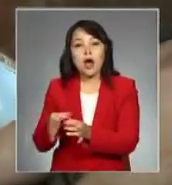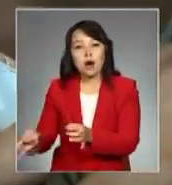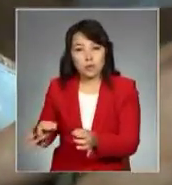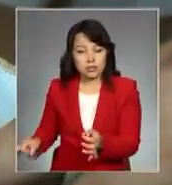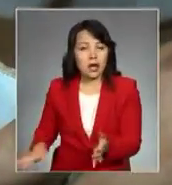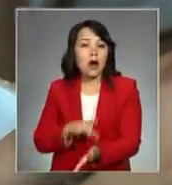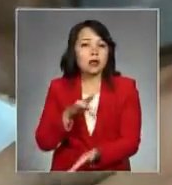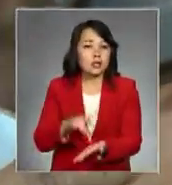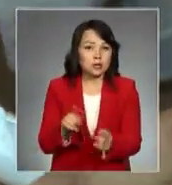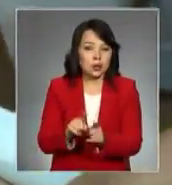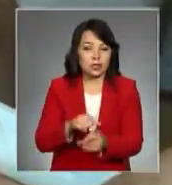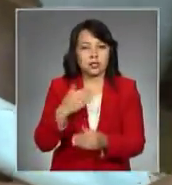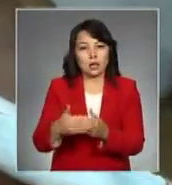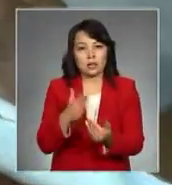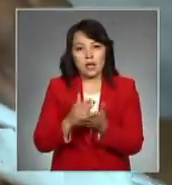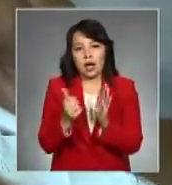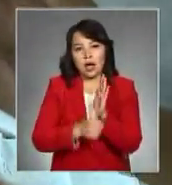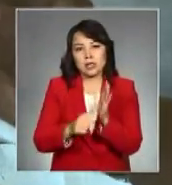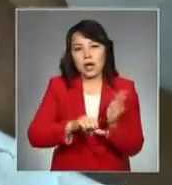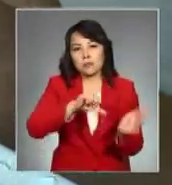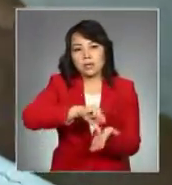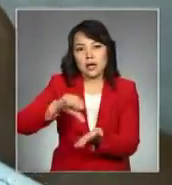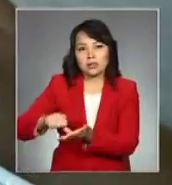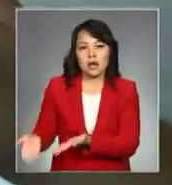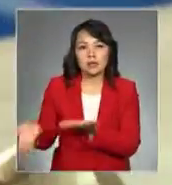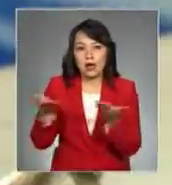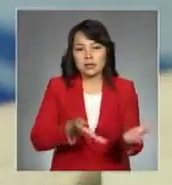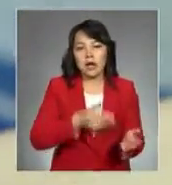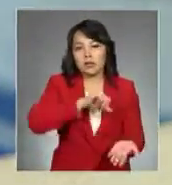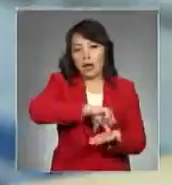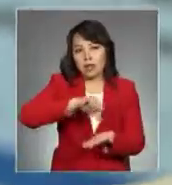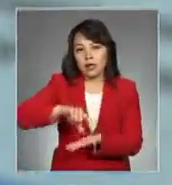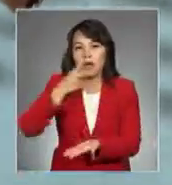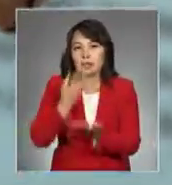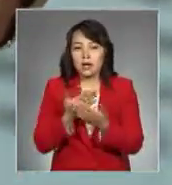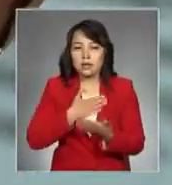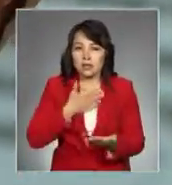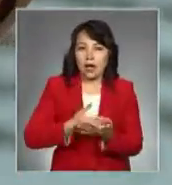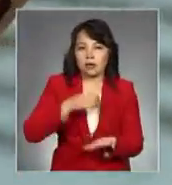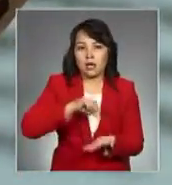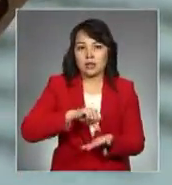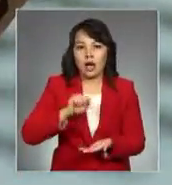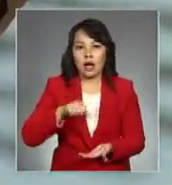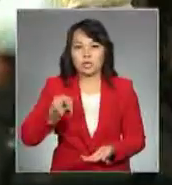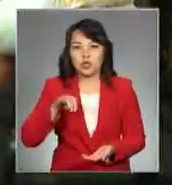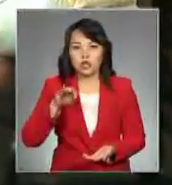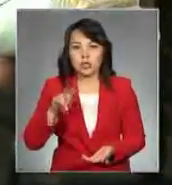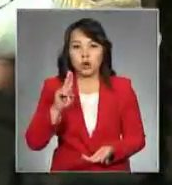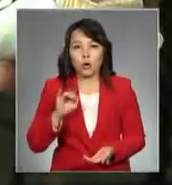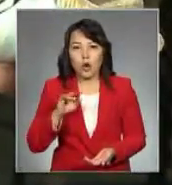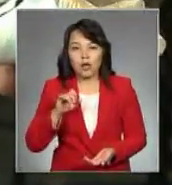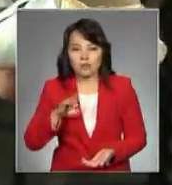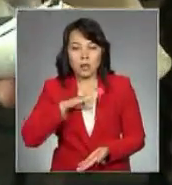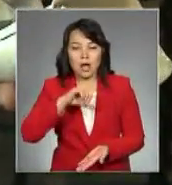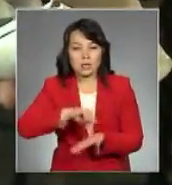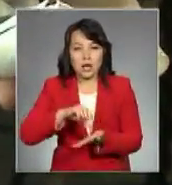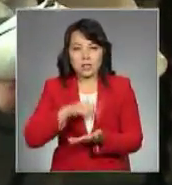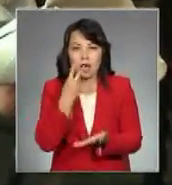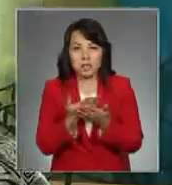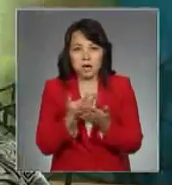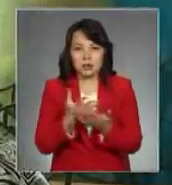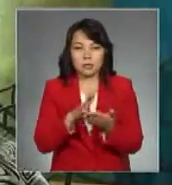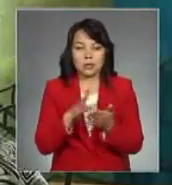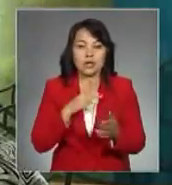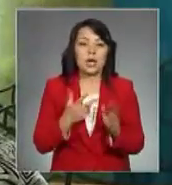қаладан келген 60-тан астам тауар өндіруші қатысты. Солардың бірі Аягөз ауданында тұратын Әділжан Құлқаев. Ол соңғы 8 жылда қайыстан